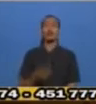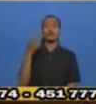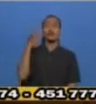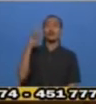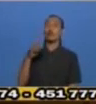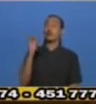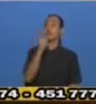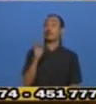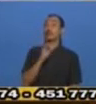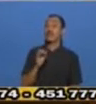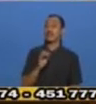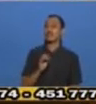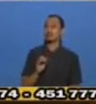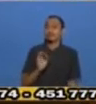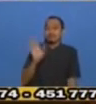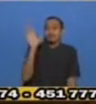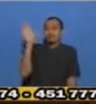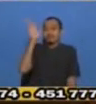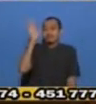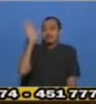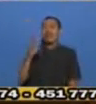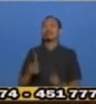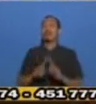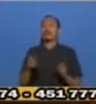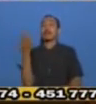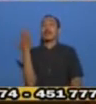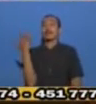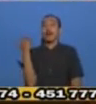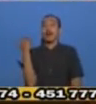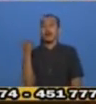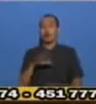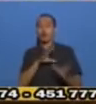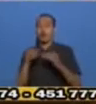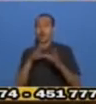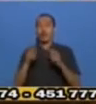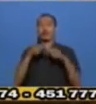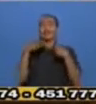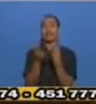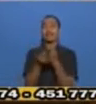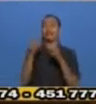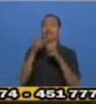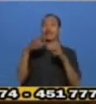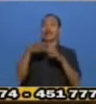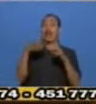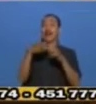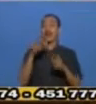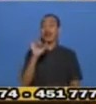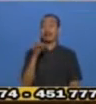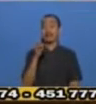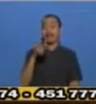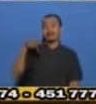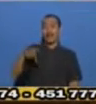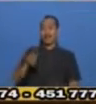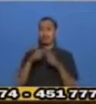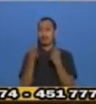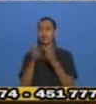sendiri belum tahu, tapi kemarin ketika saya ngobrol-ngobrol dengan tim PKK, karena tim PKK DIY itu sekarang juga sedang melakukan percepatan